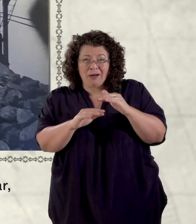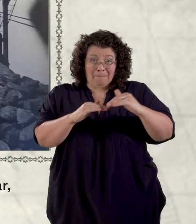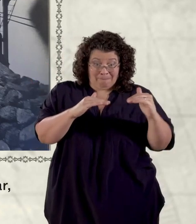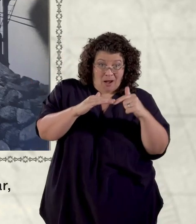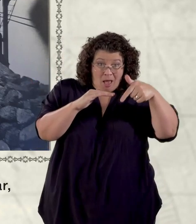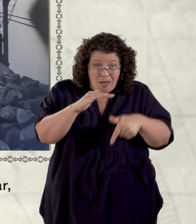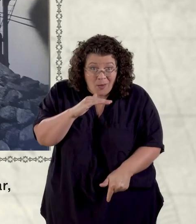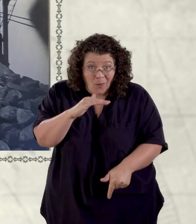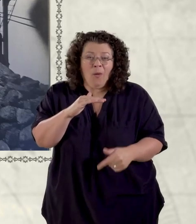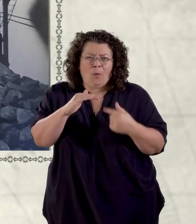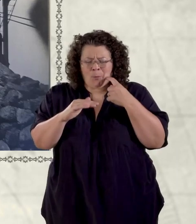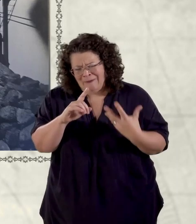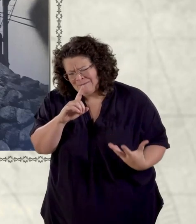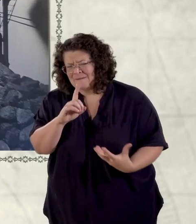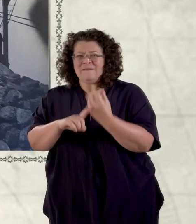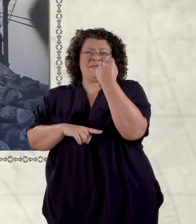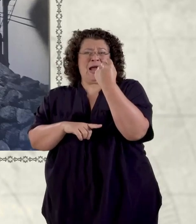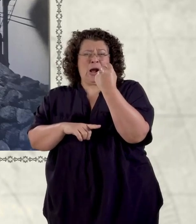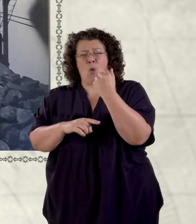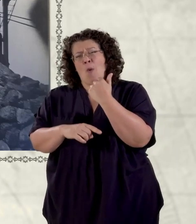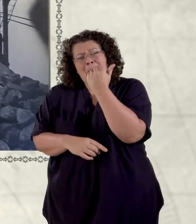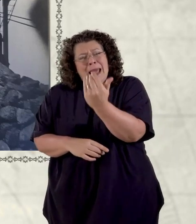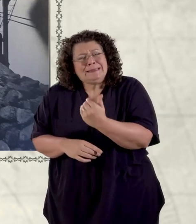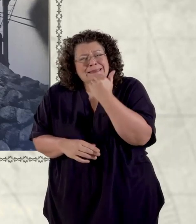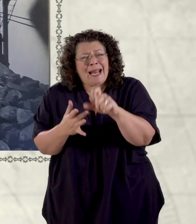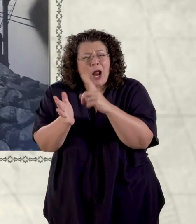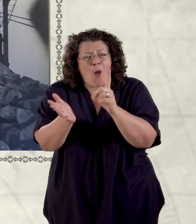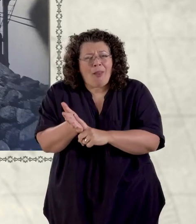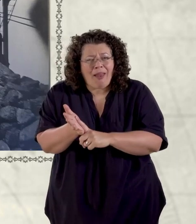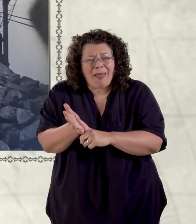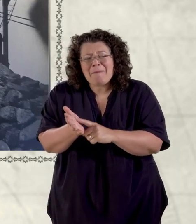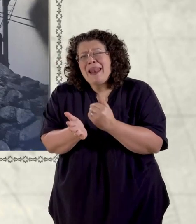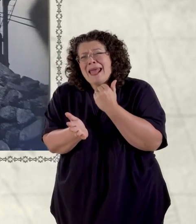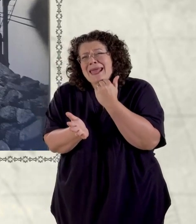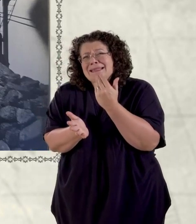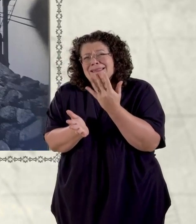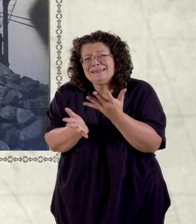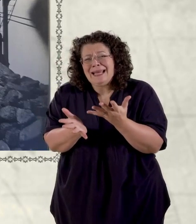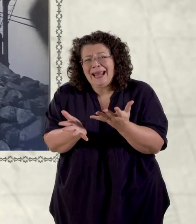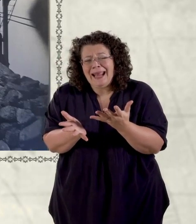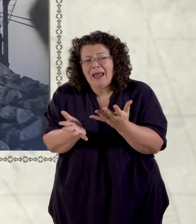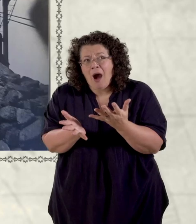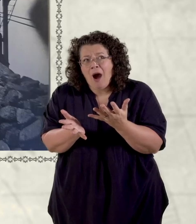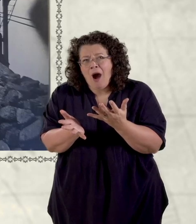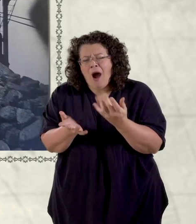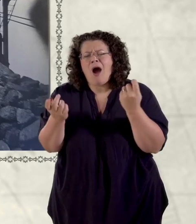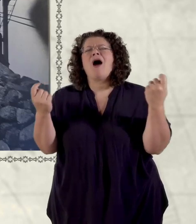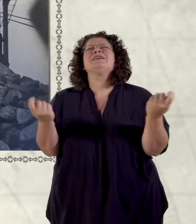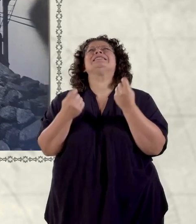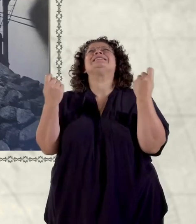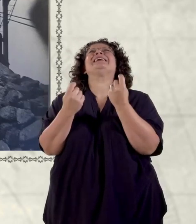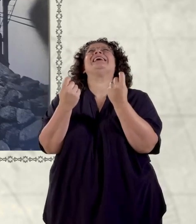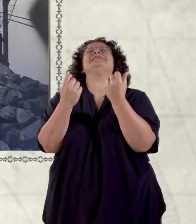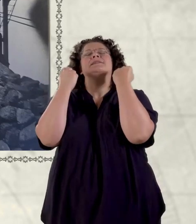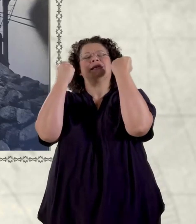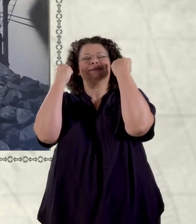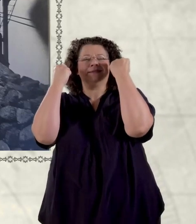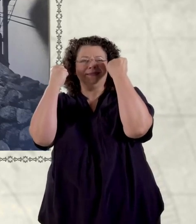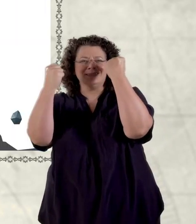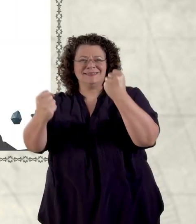lawr yng Nghrombil y ddeiar, deithbwydo hyd i'r heine glo gorau yn y byd. Llywyddiant o'r diwedd.